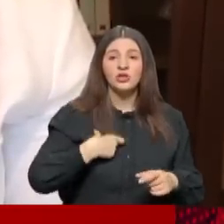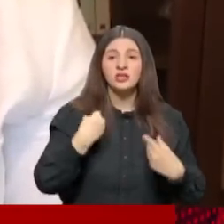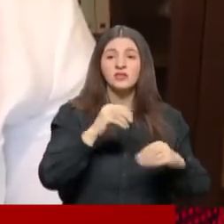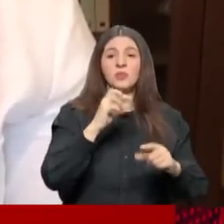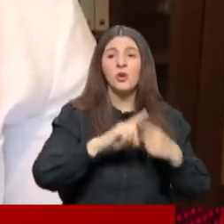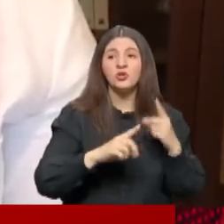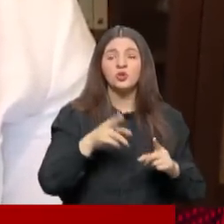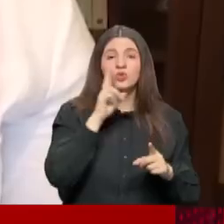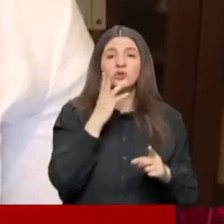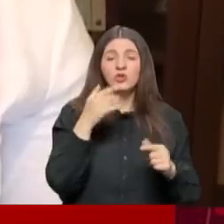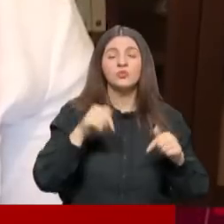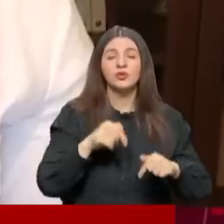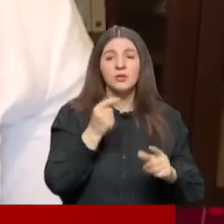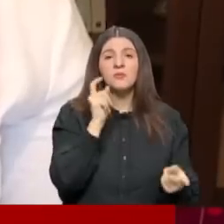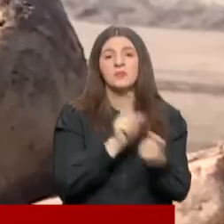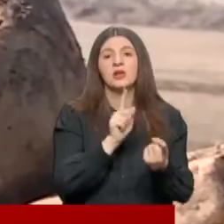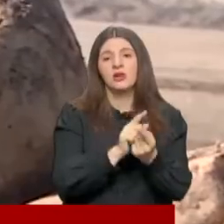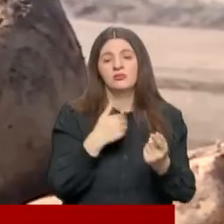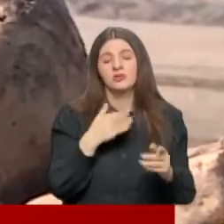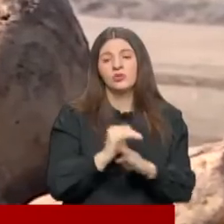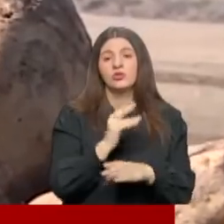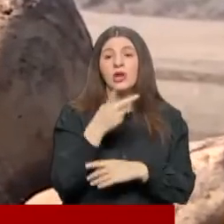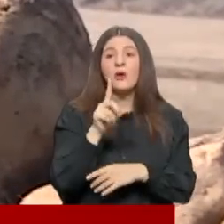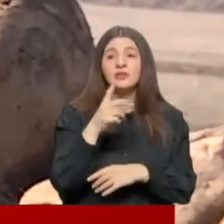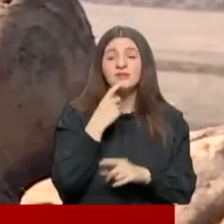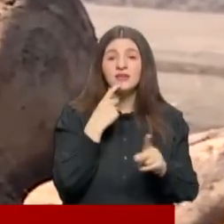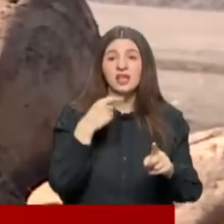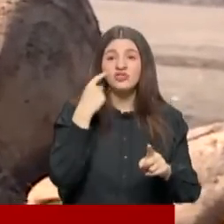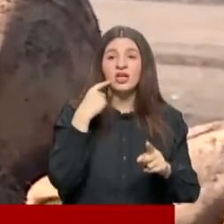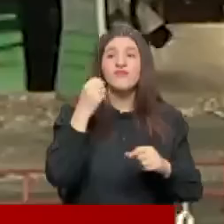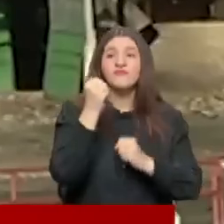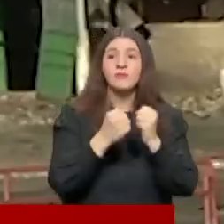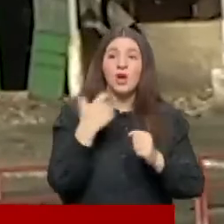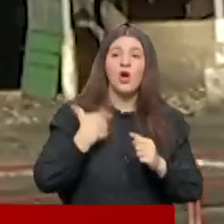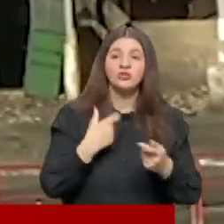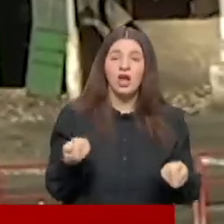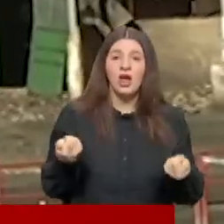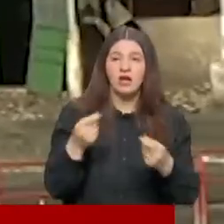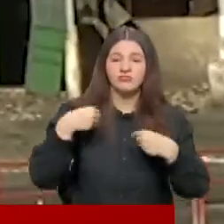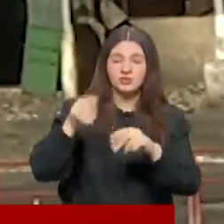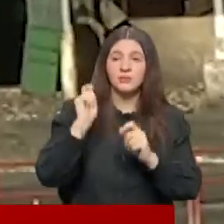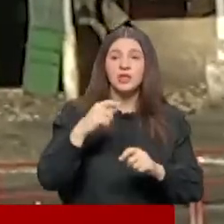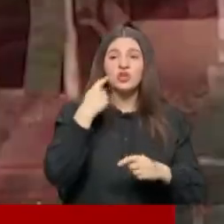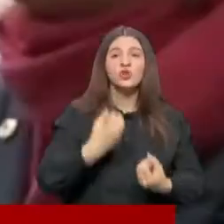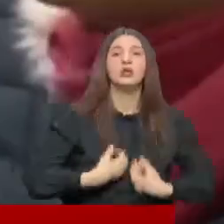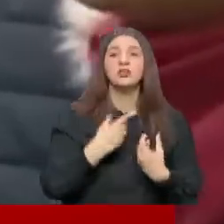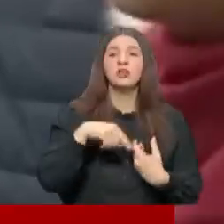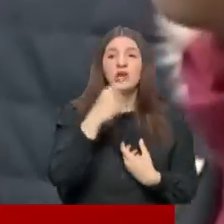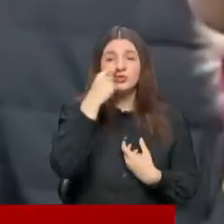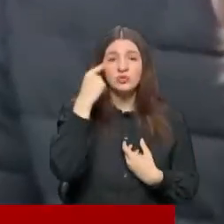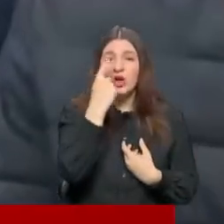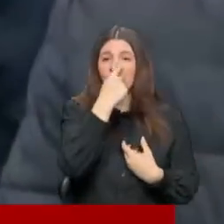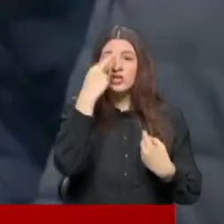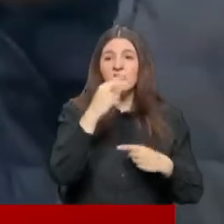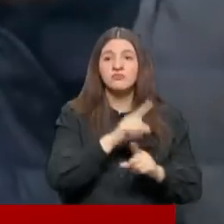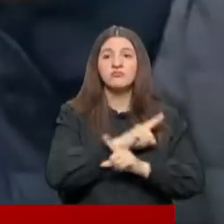politikasının sonuçlarını bugün birebir yaşıyoruz. 2018 yılında şeker fabrikaları özelleştirilirken şeker üreticileri gözyaşları